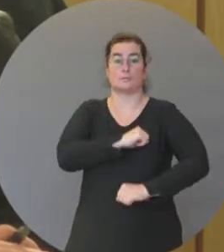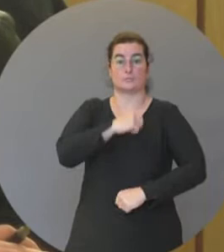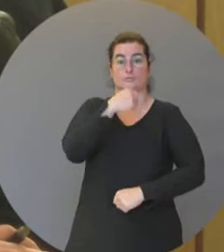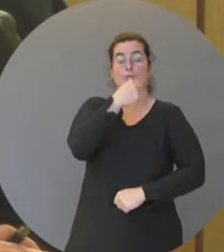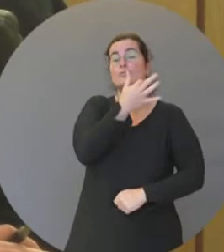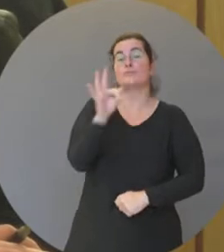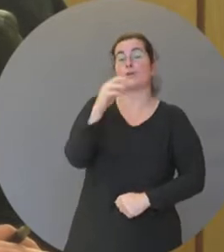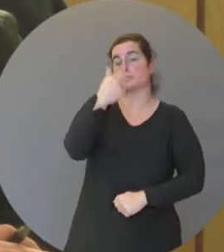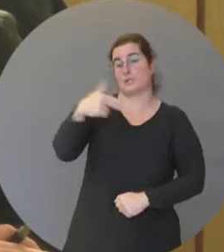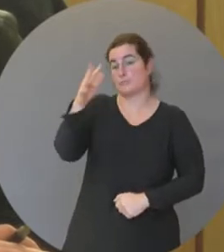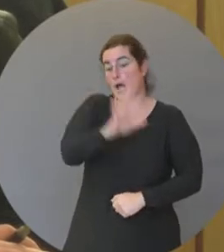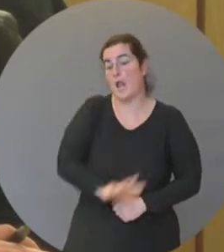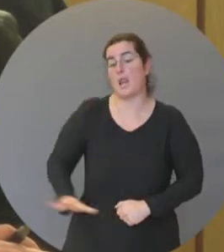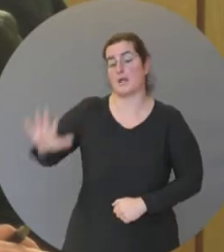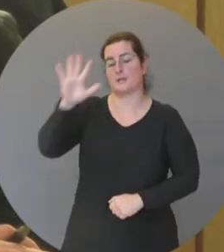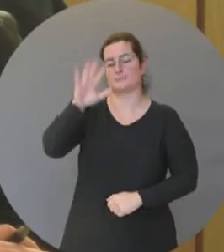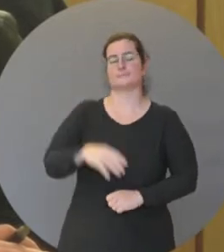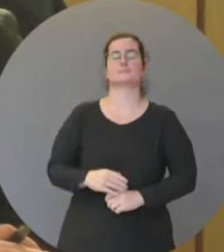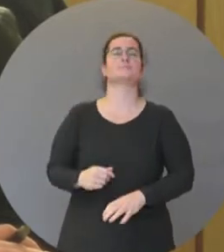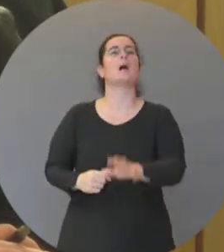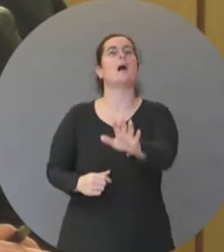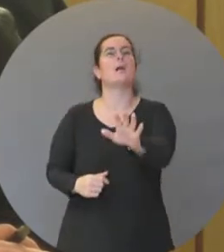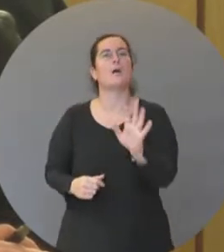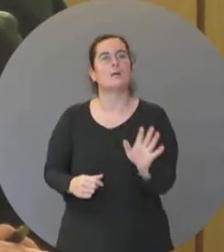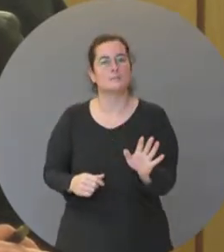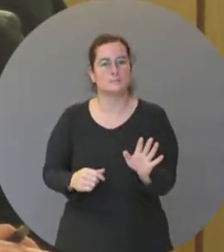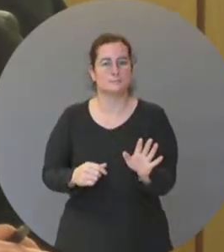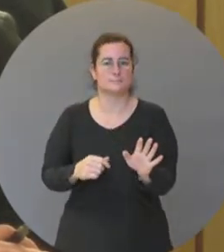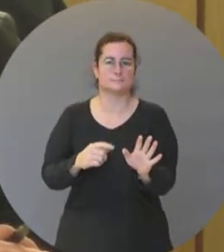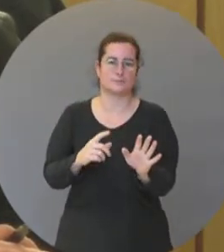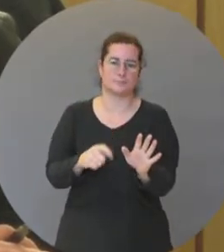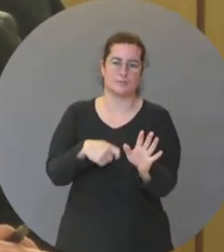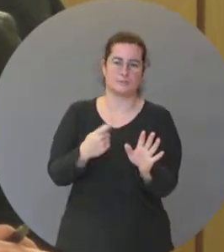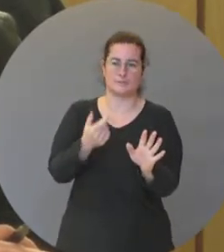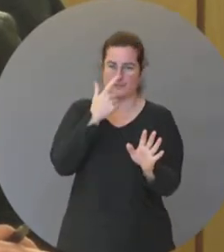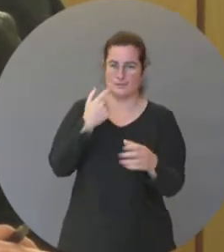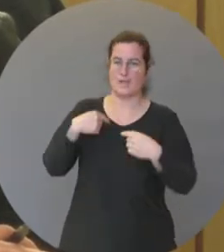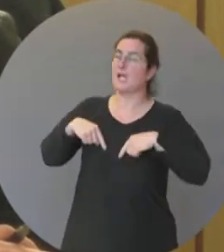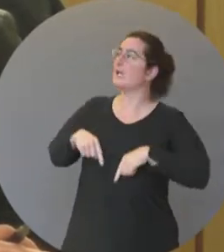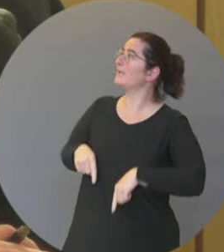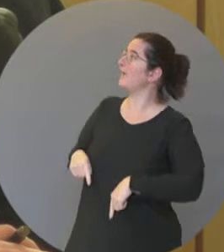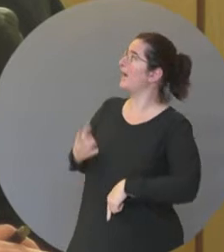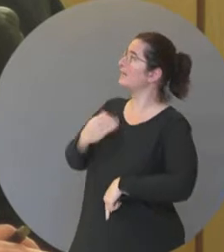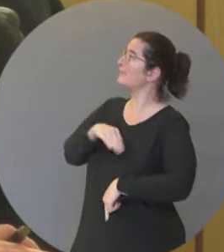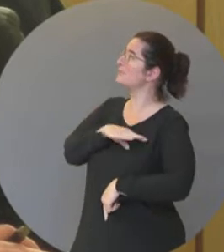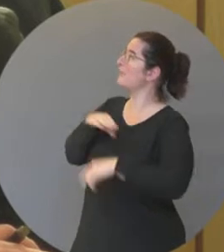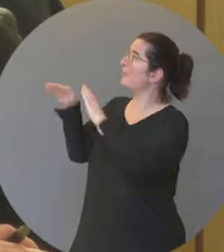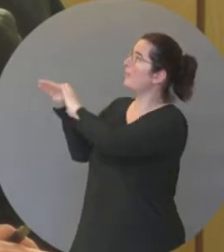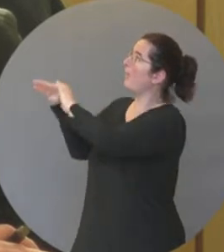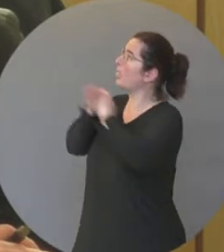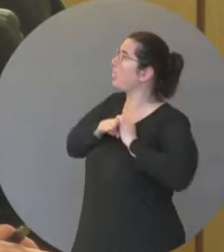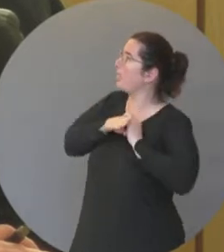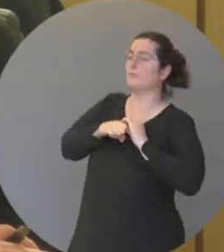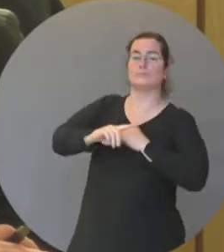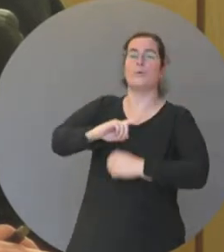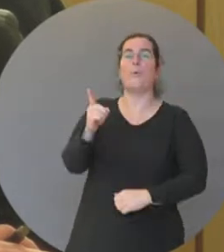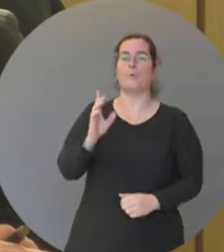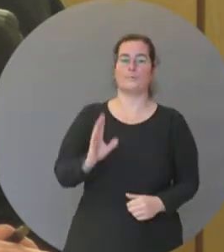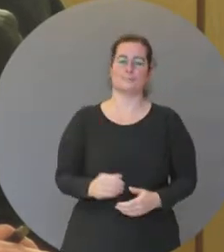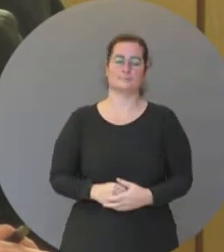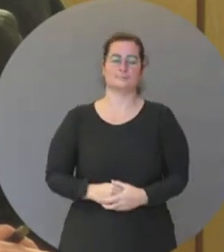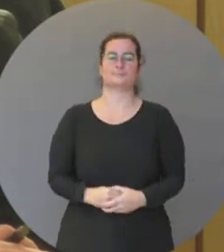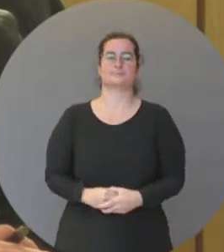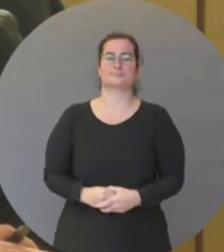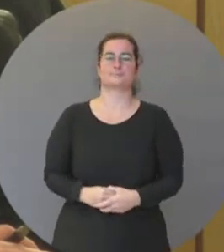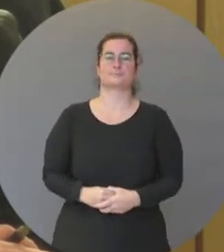fait en disant cela je ne dédouane pas bien au contraire l'état de ses responsabilités je voudrais confirmé ce que disait